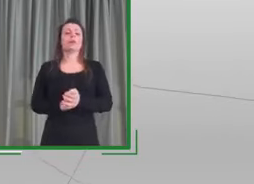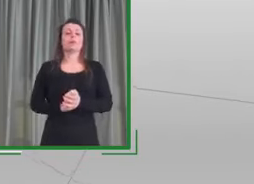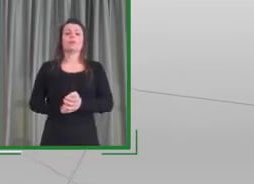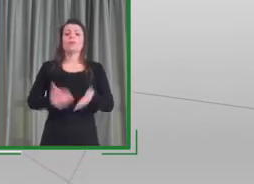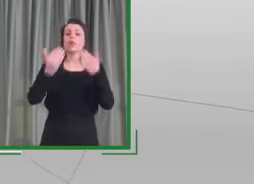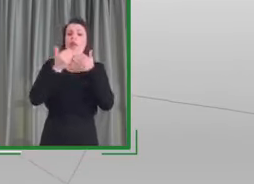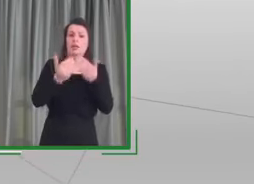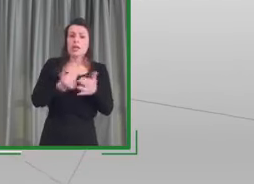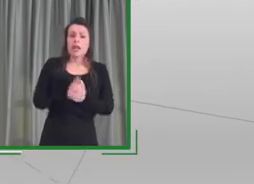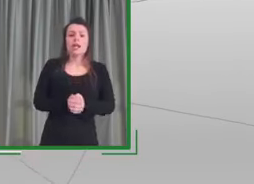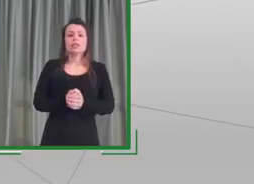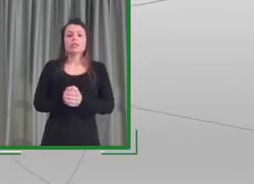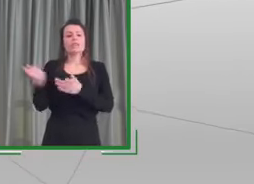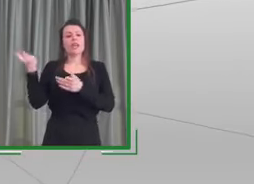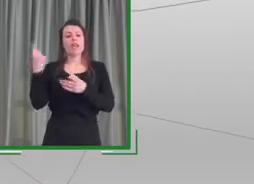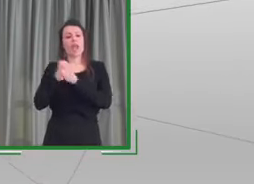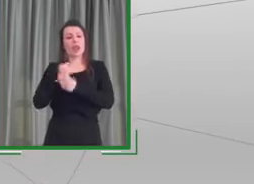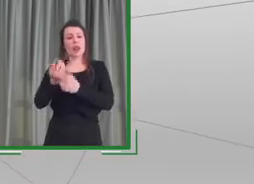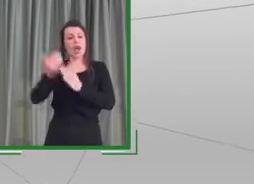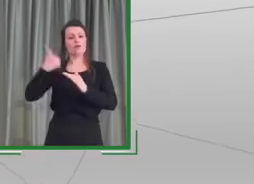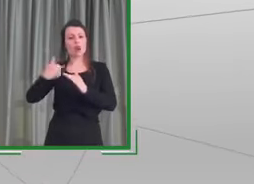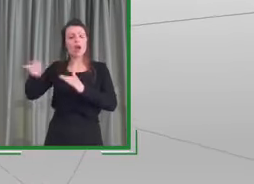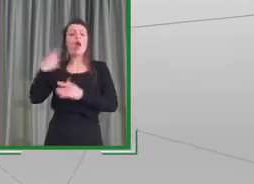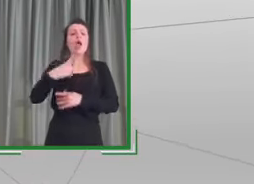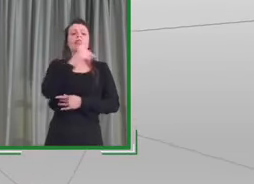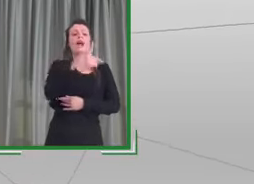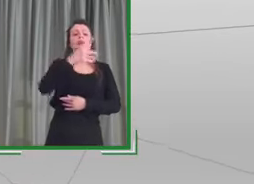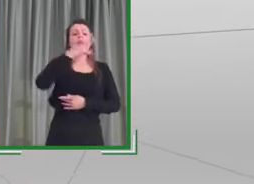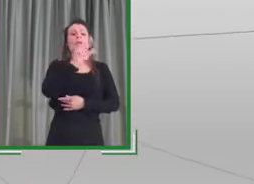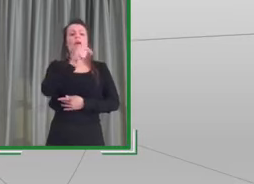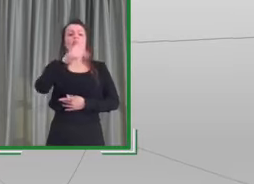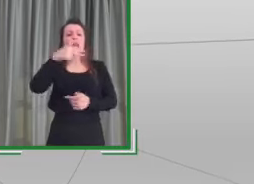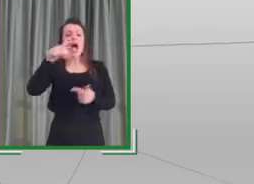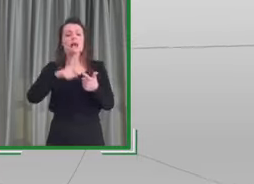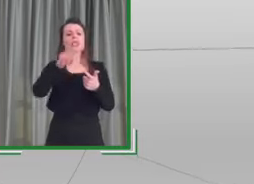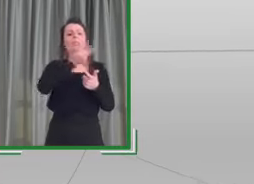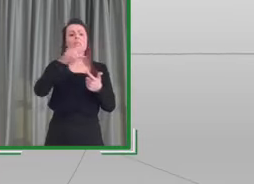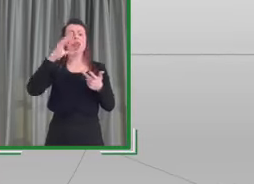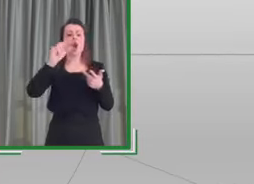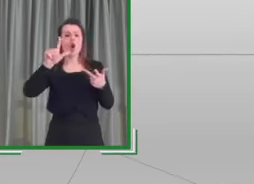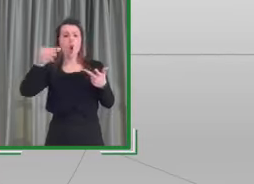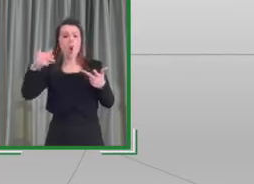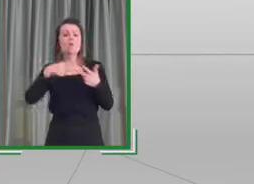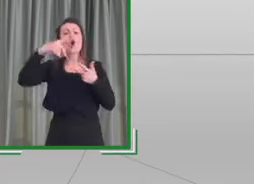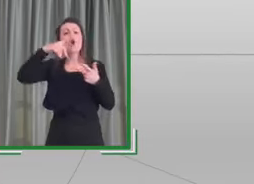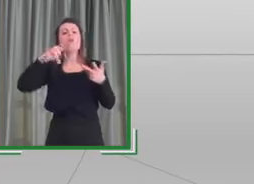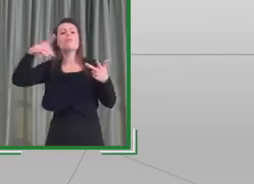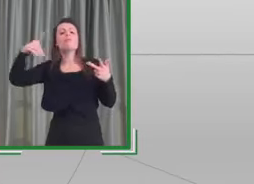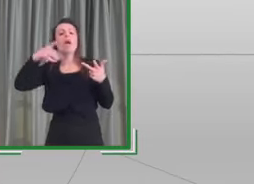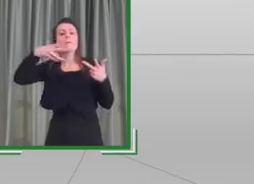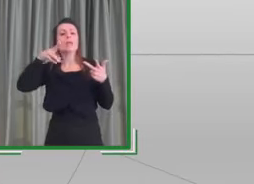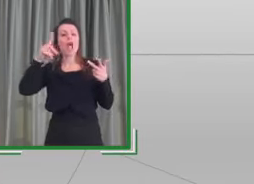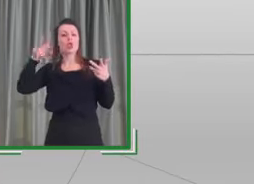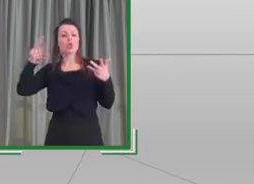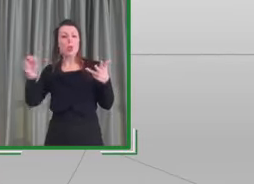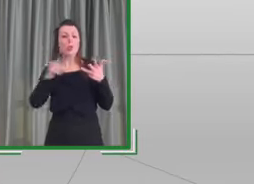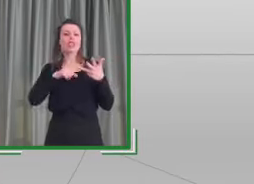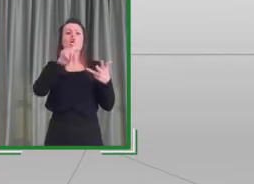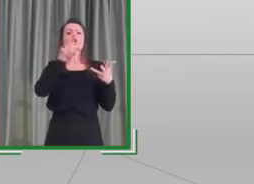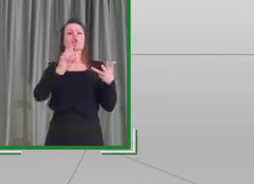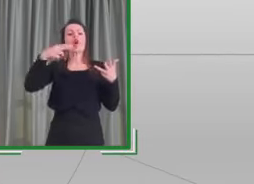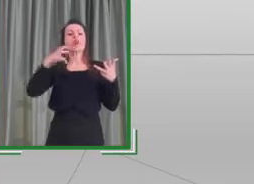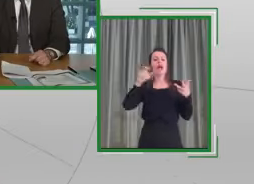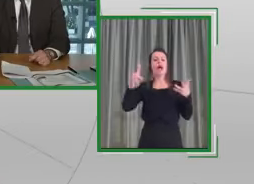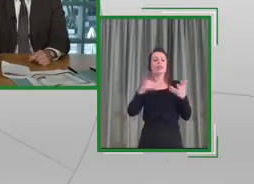la redazione davide bertani valentina colombo peppe meduri regia paolo zoncada e per la lingua dei segni ramona